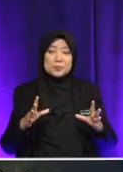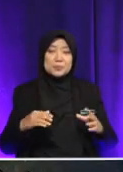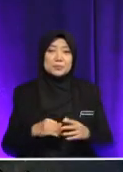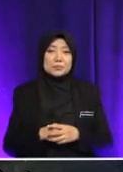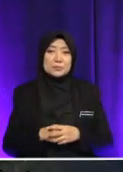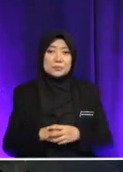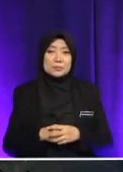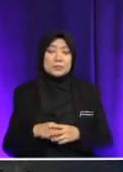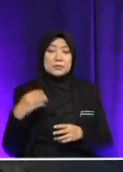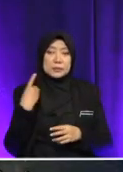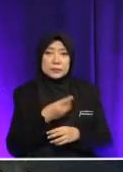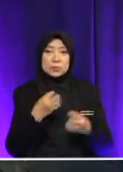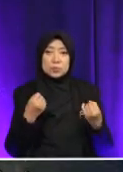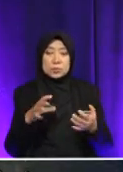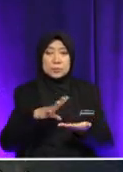belajar